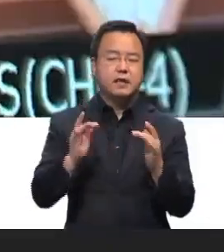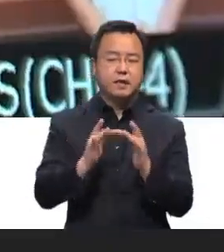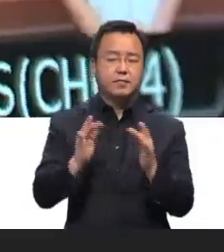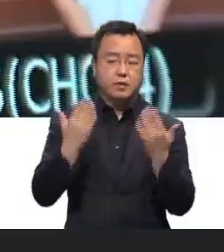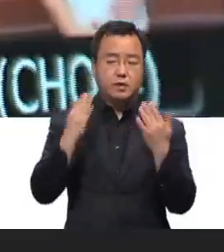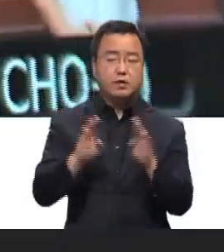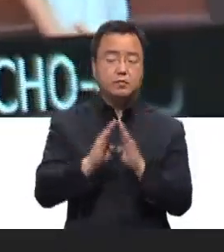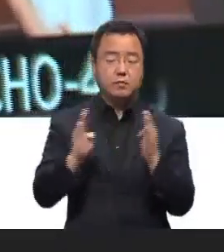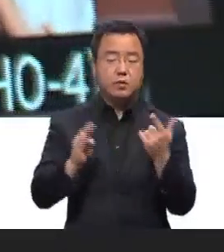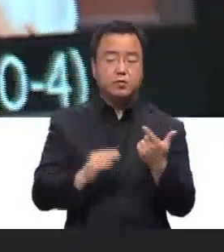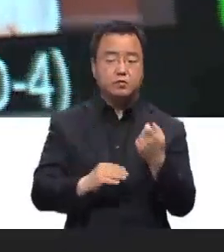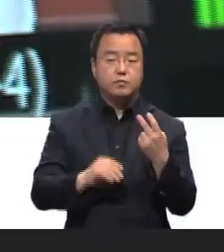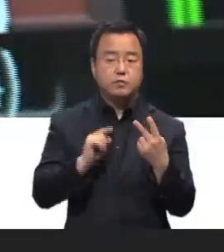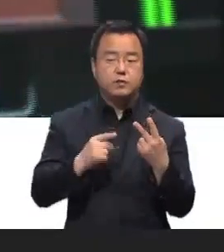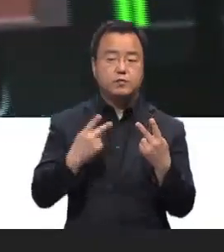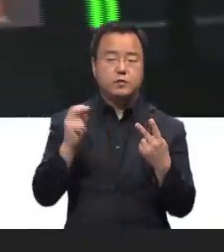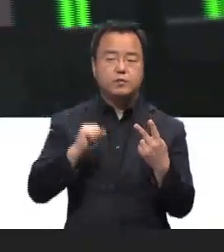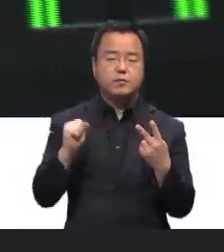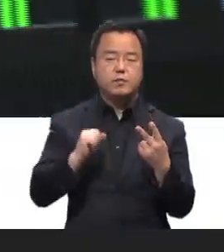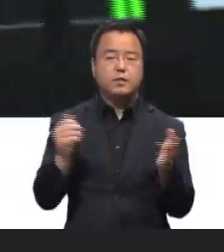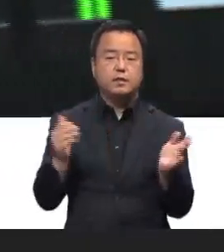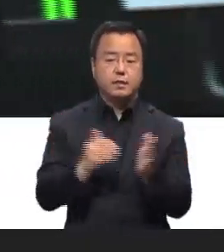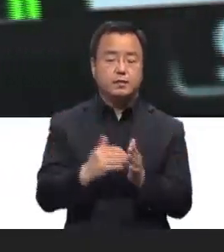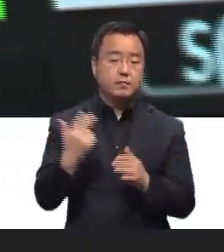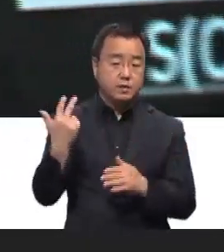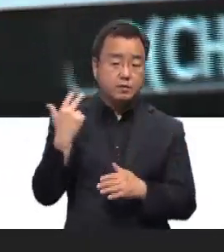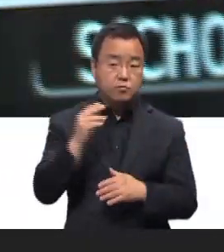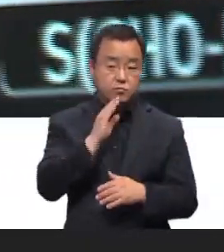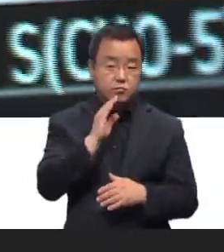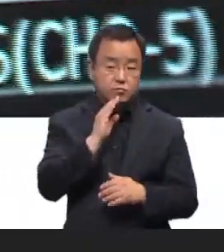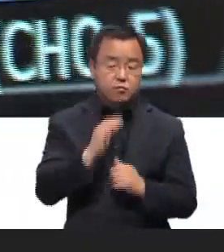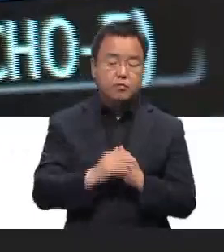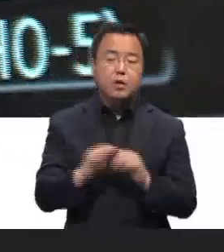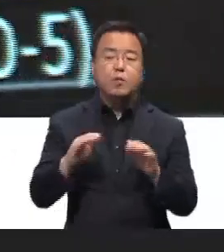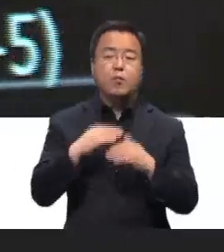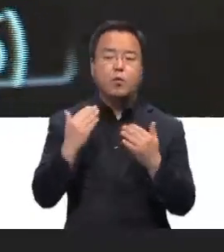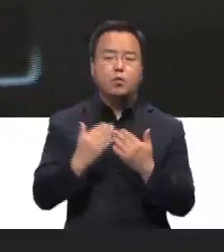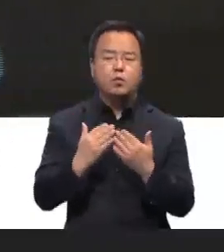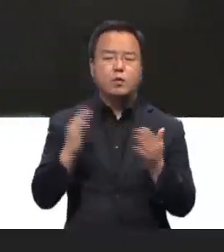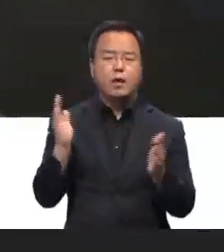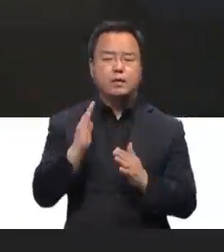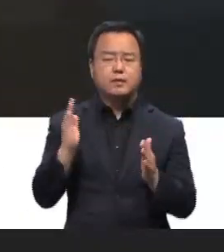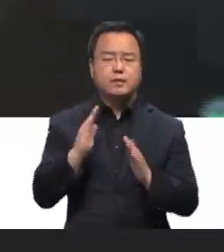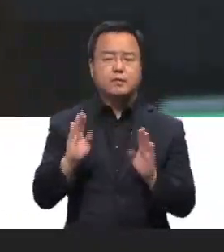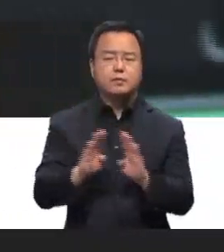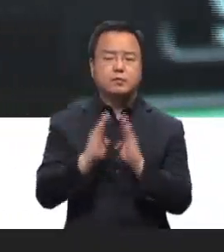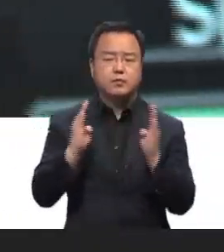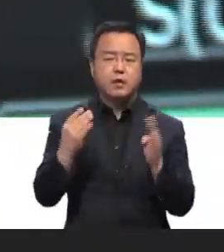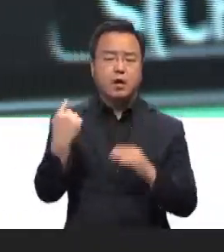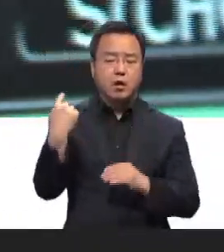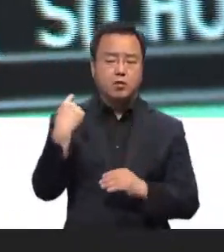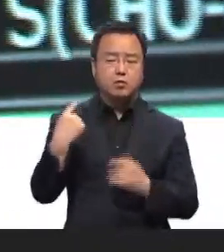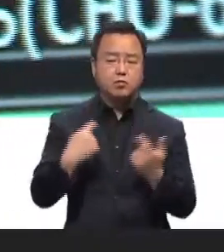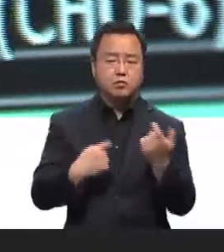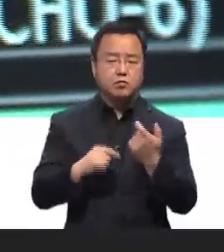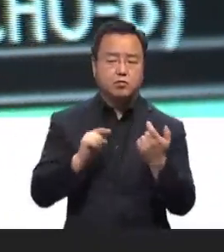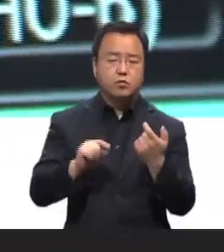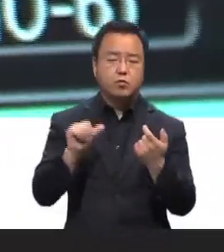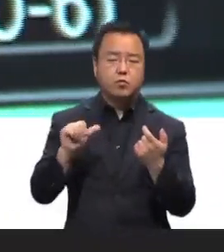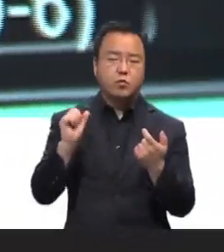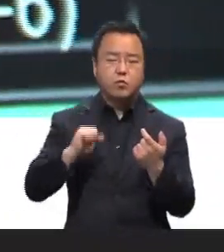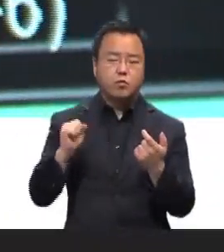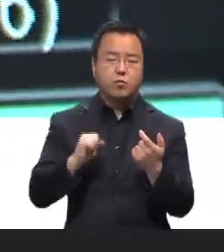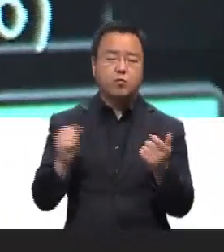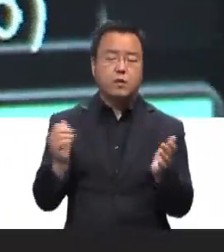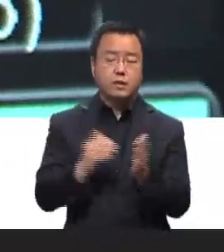66.2% 까지 올라가 있었습니다 하나 주세요 그렇죠 전 학년이 돼줄 계획했던 어제는 60.5% 였읍니다 이제